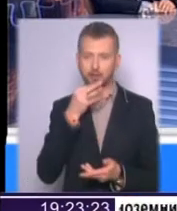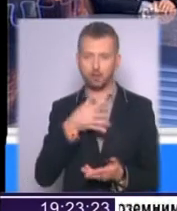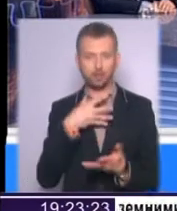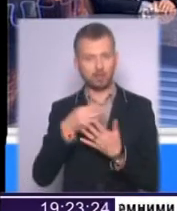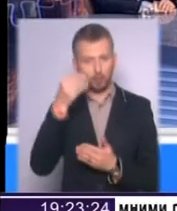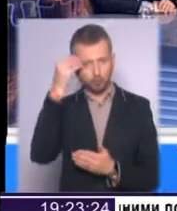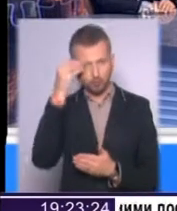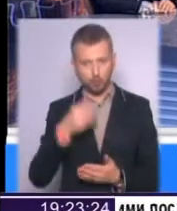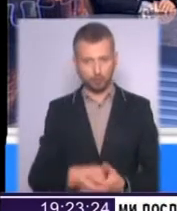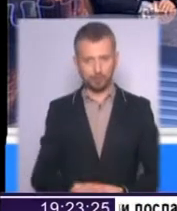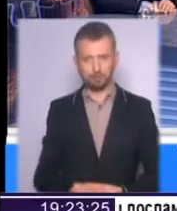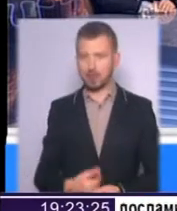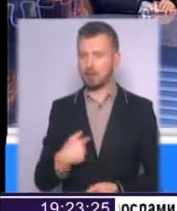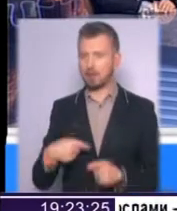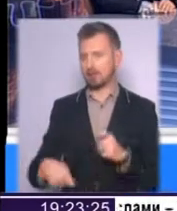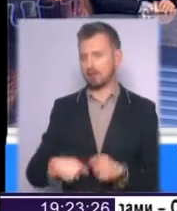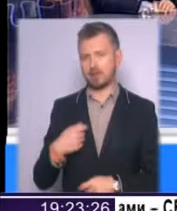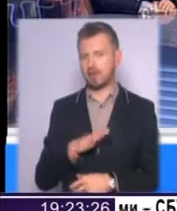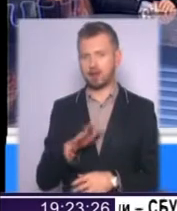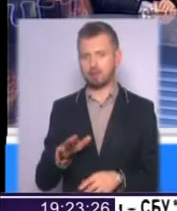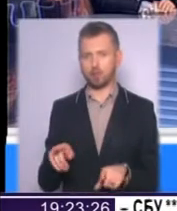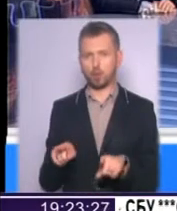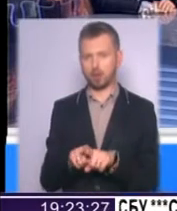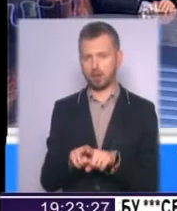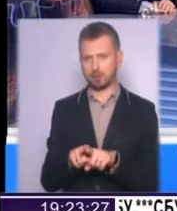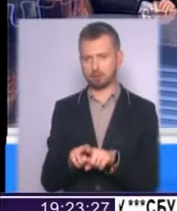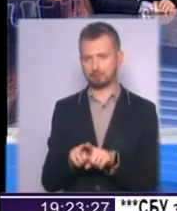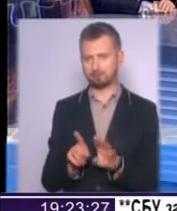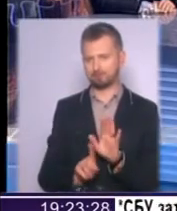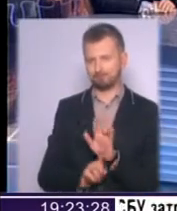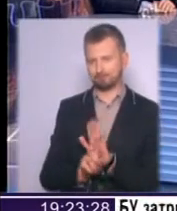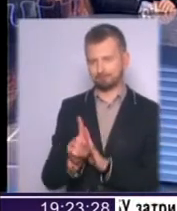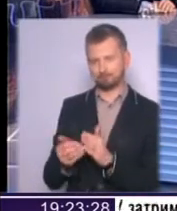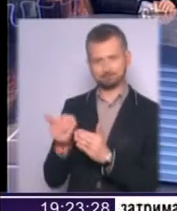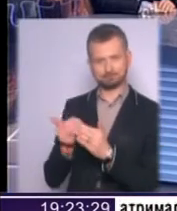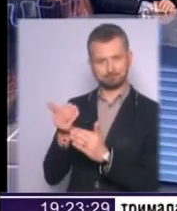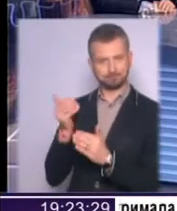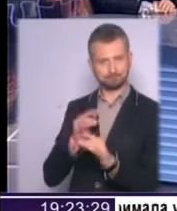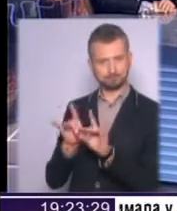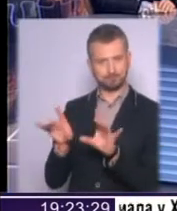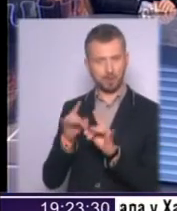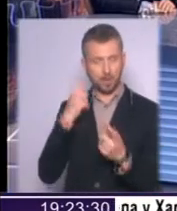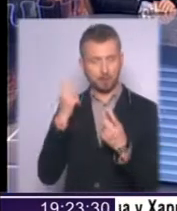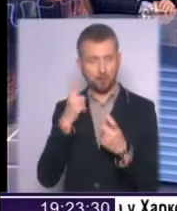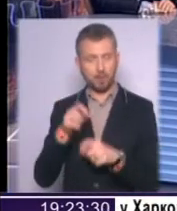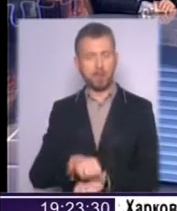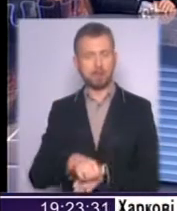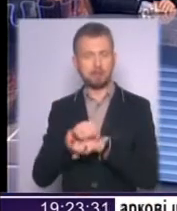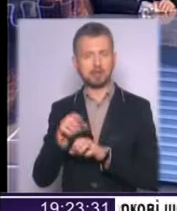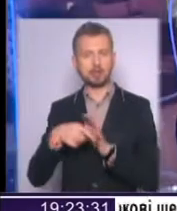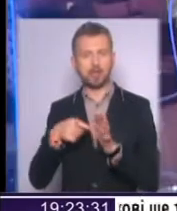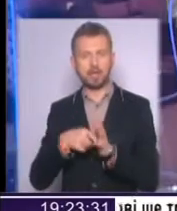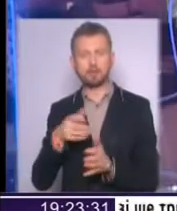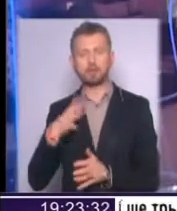думку. Я недаремно так підводку зробив до нашої розмови. От навіть інформація. Мітинги шахтарів. Навіщо